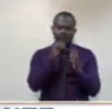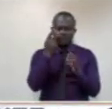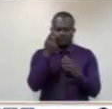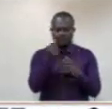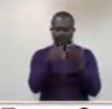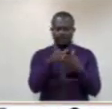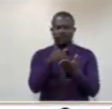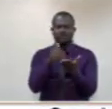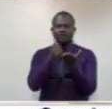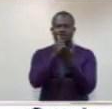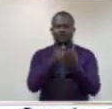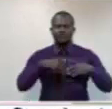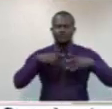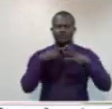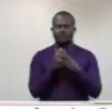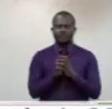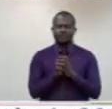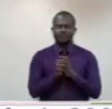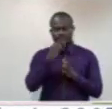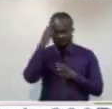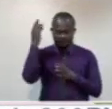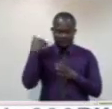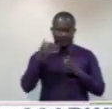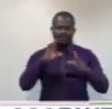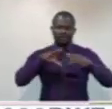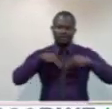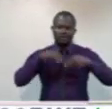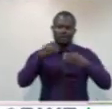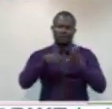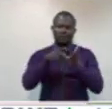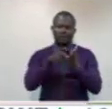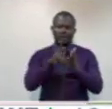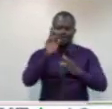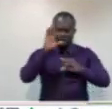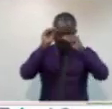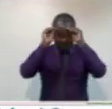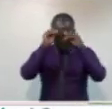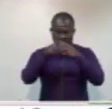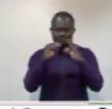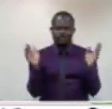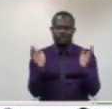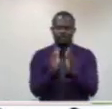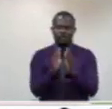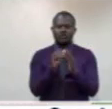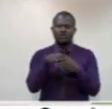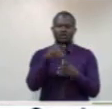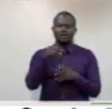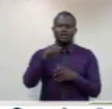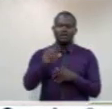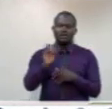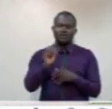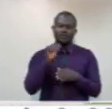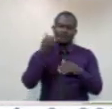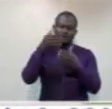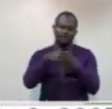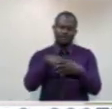amafaranga ya buruse yo kubatunga. Yari yatwemereye ko tugomba kwiga guhera muri short course tugagera muri diploma twarangiza